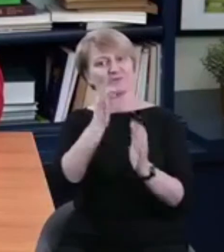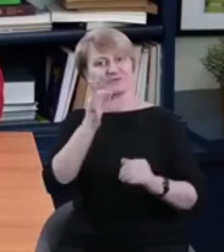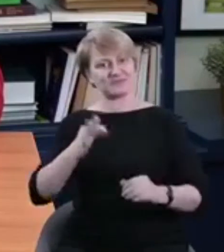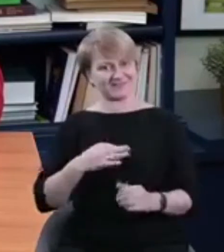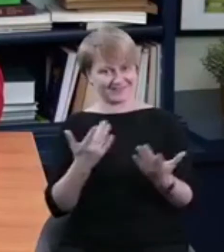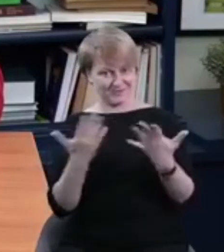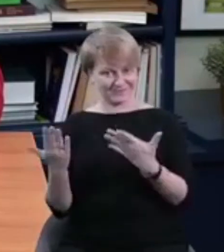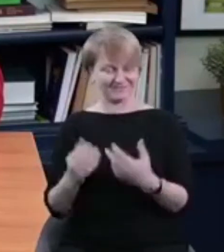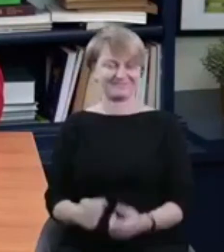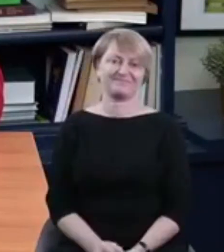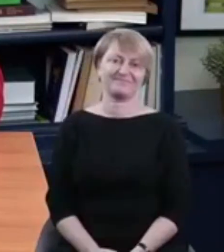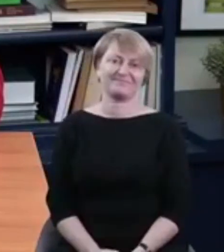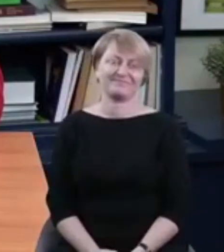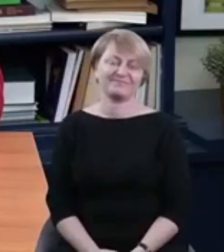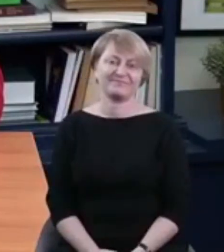cześć